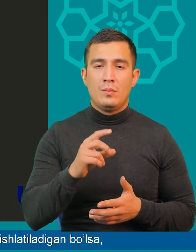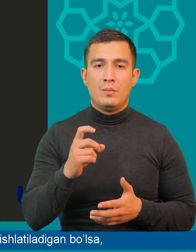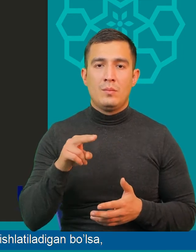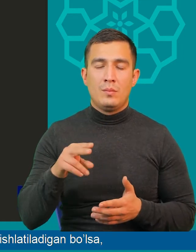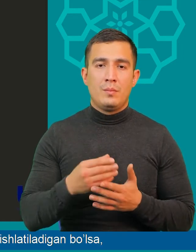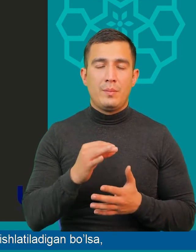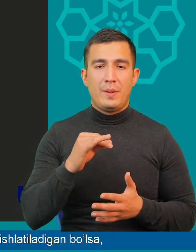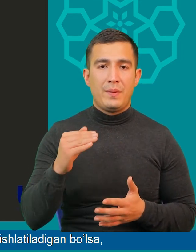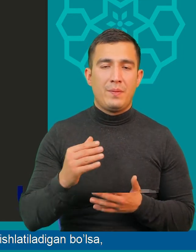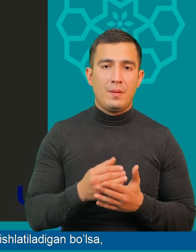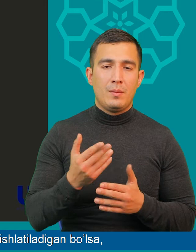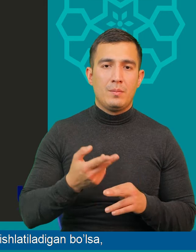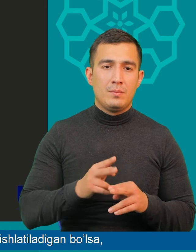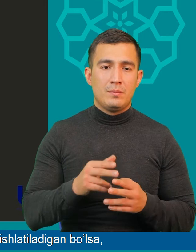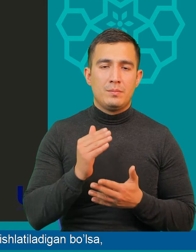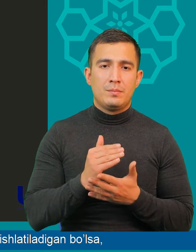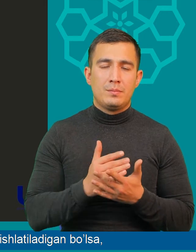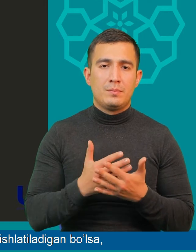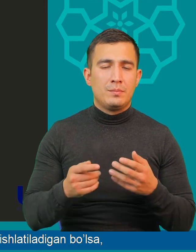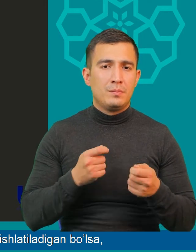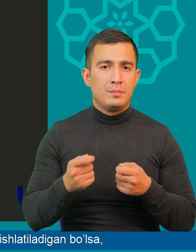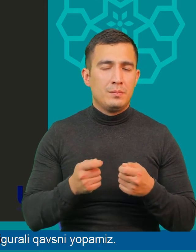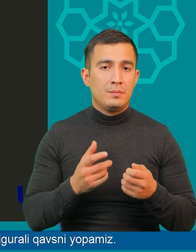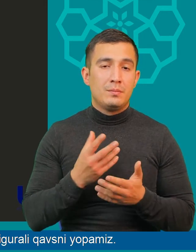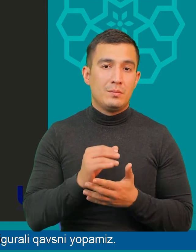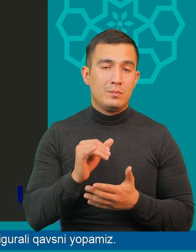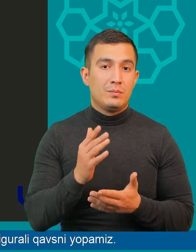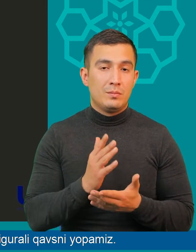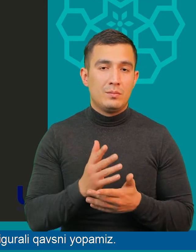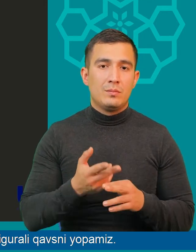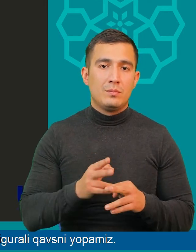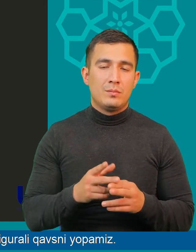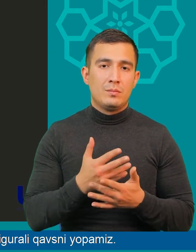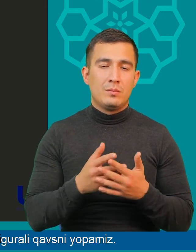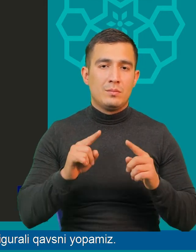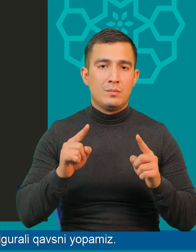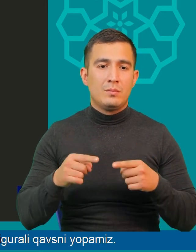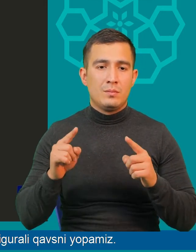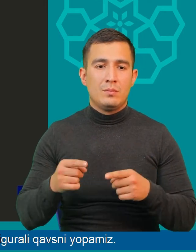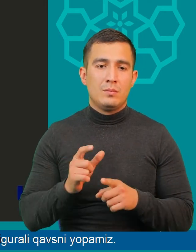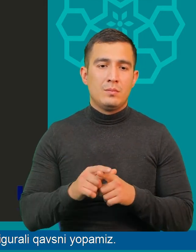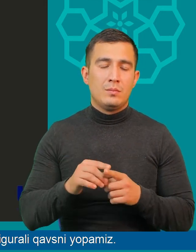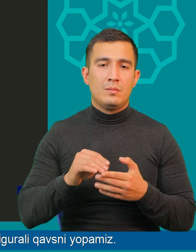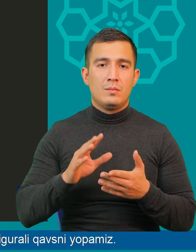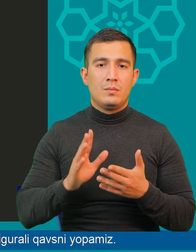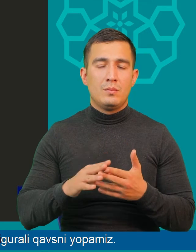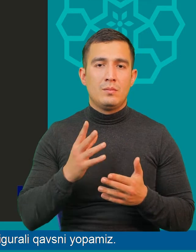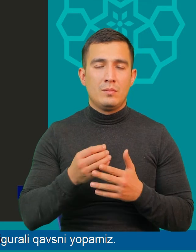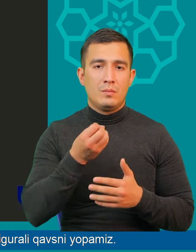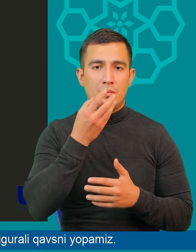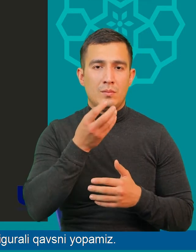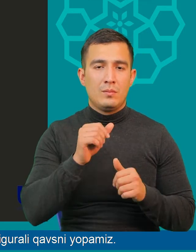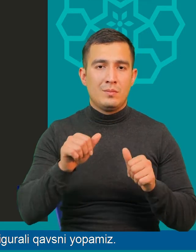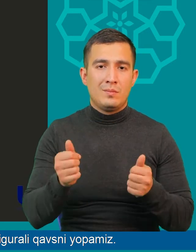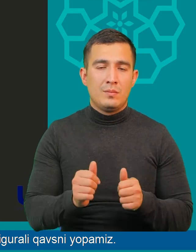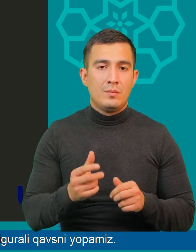if operatorida agar bir nechta operatorlar ishlatiladigan bo'lsa, ular figurali qovus ichiga olib yoziladi. Ya'ni figurali qovus olamiz va